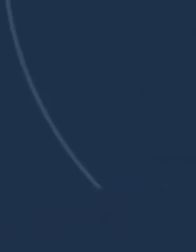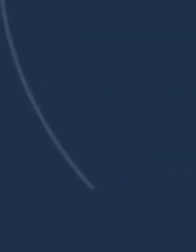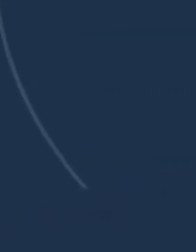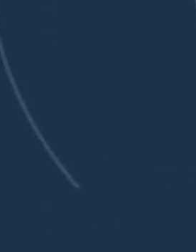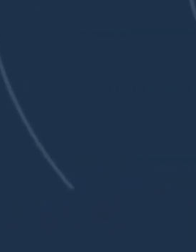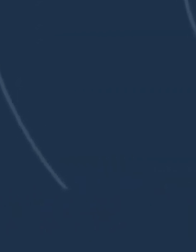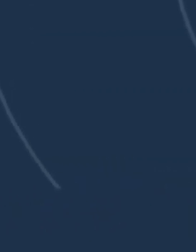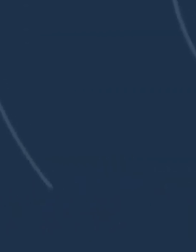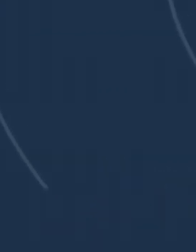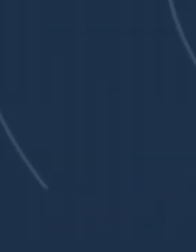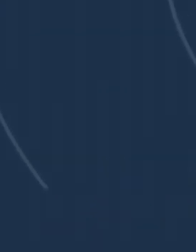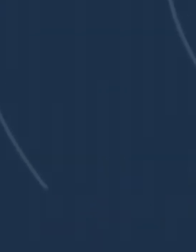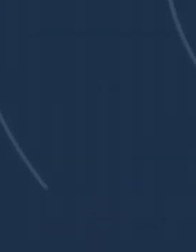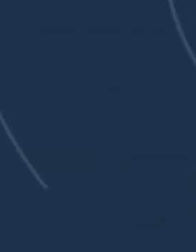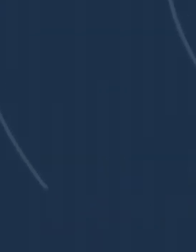Дякую.